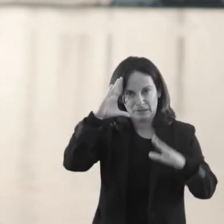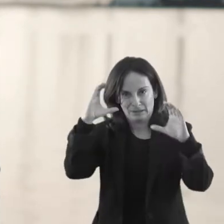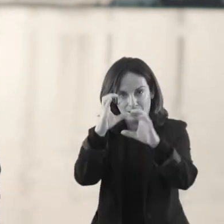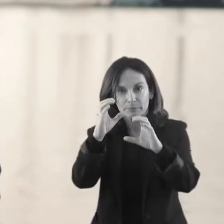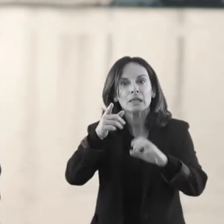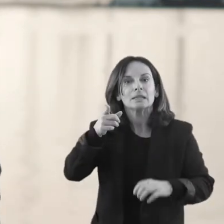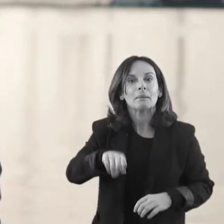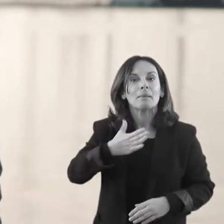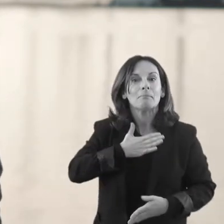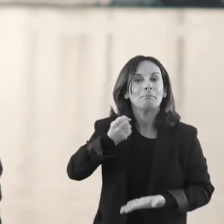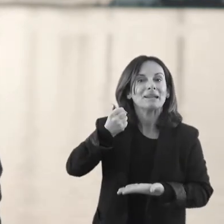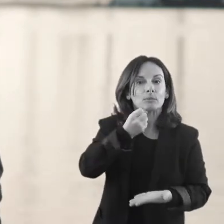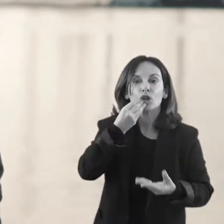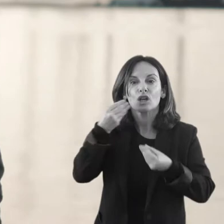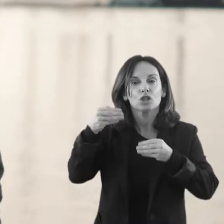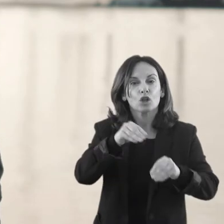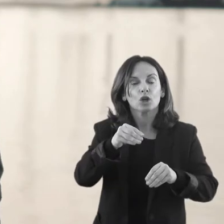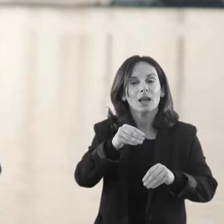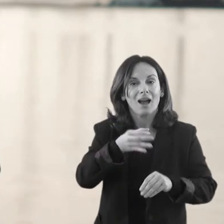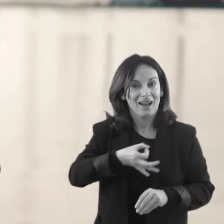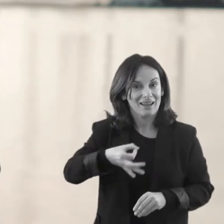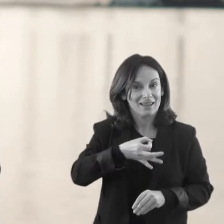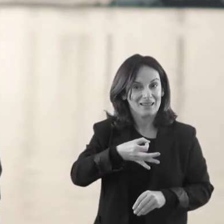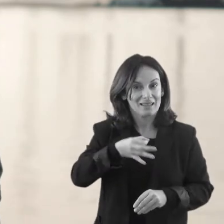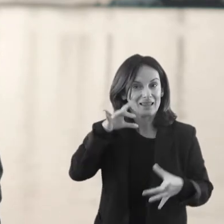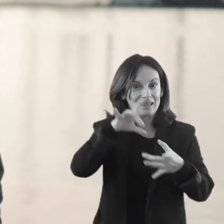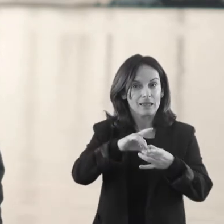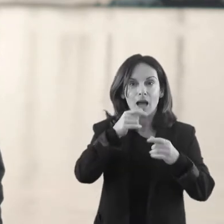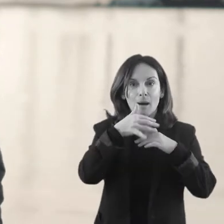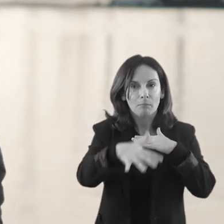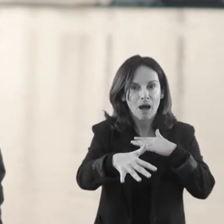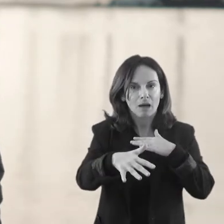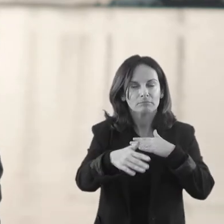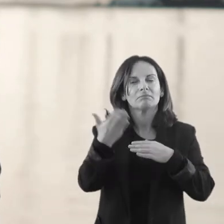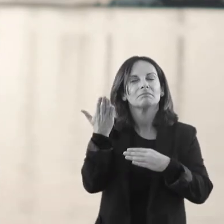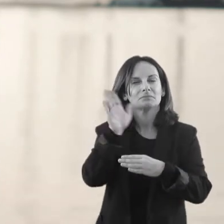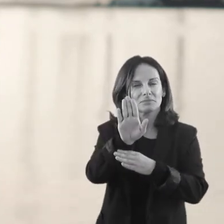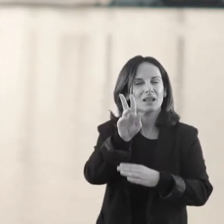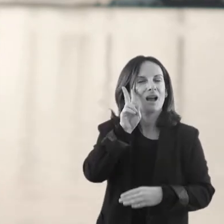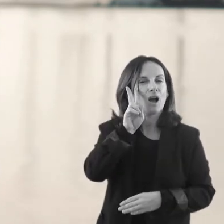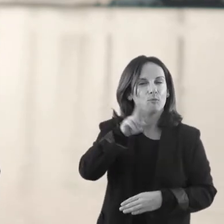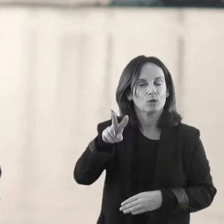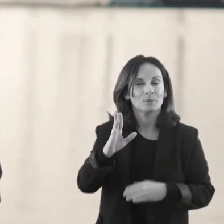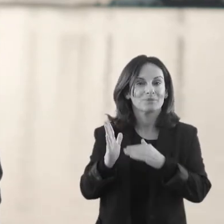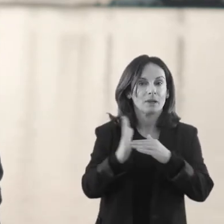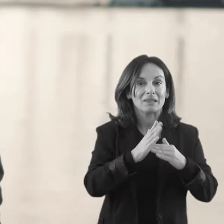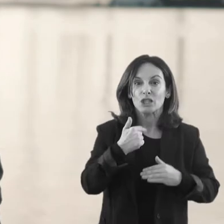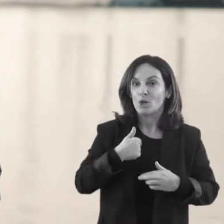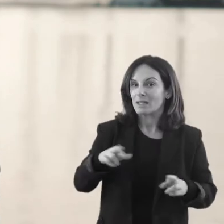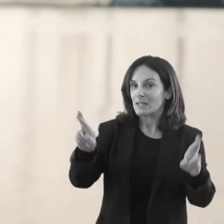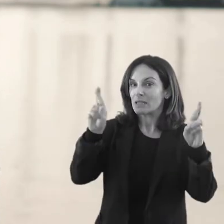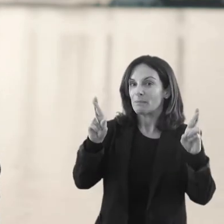el patrimoni i la història d'aquestes illes relacionades amb la mà. I espero que el paper de la